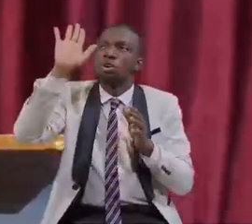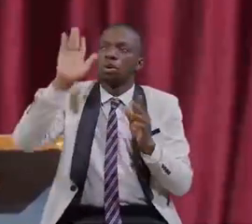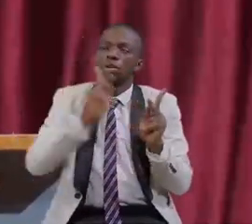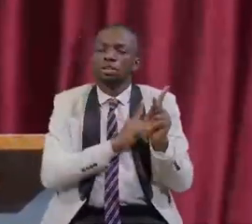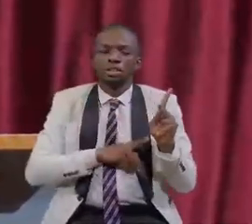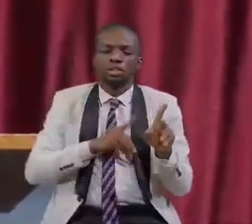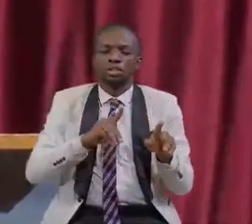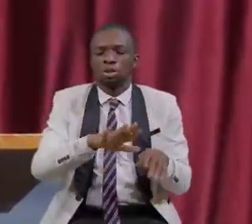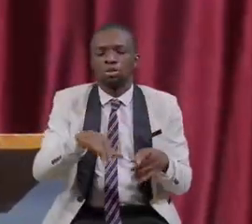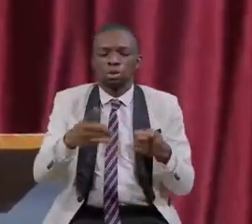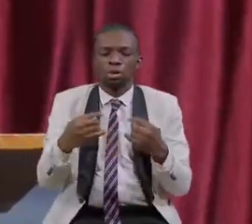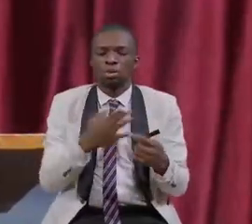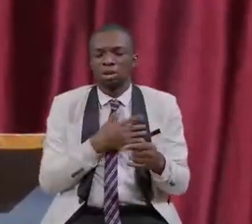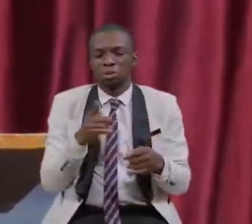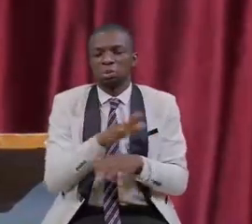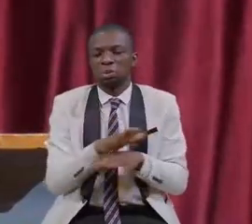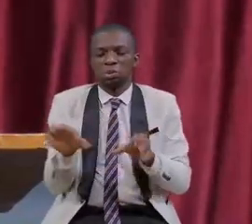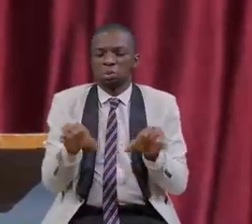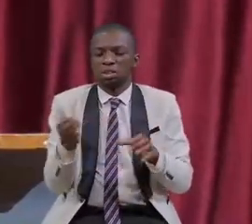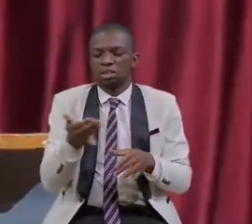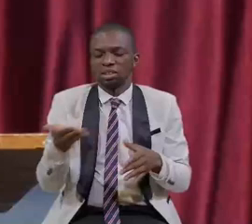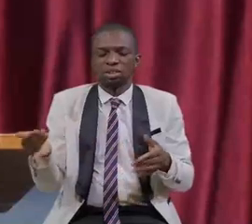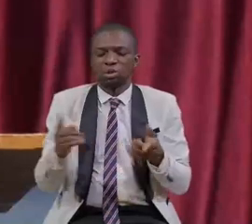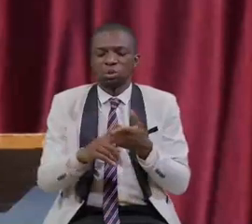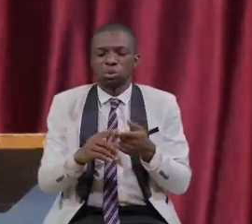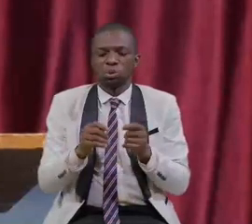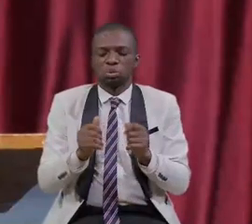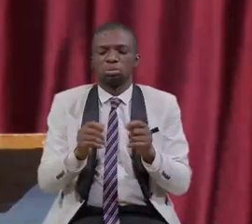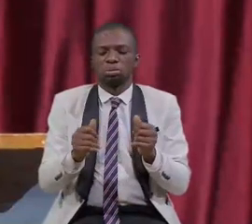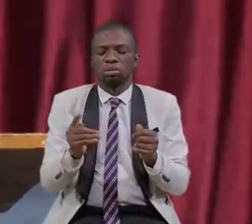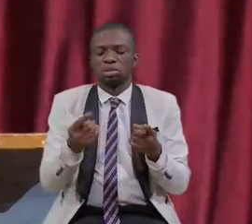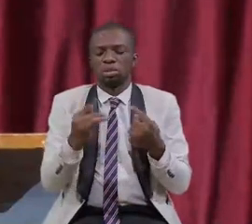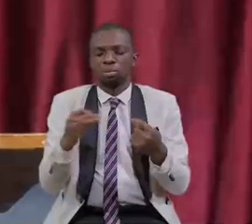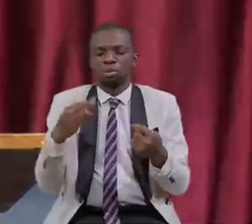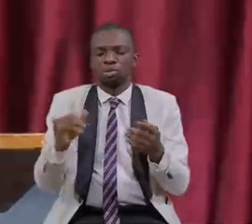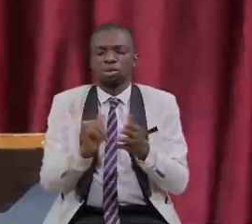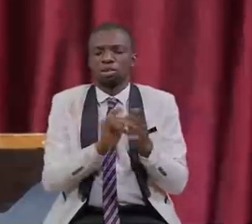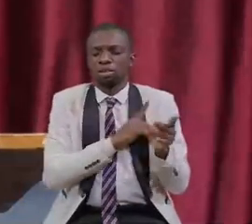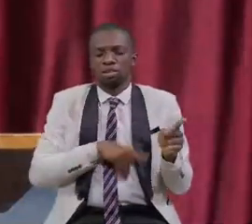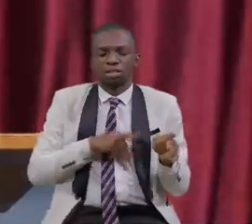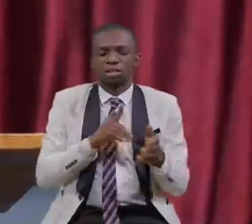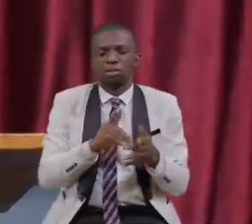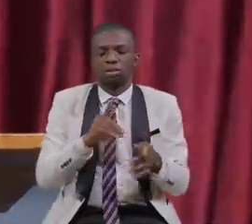nous ne faisons rien pour faciliter la venue de ce royaume.